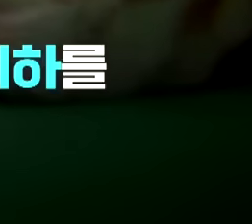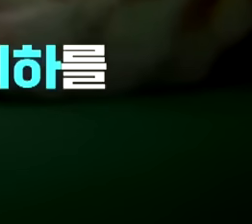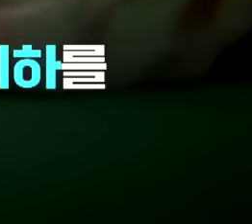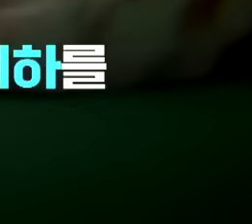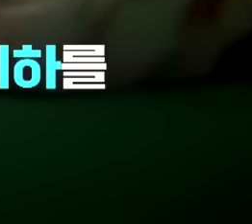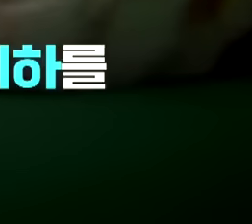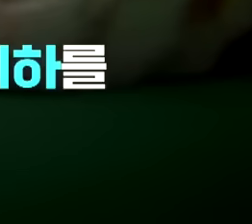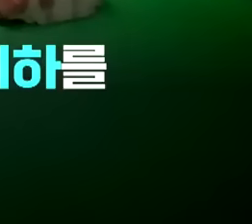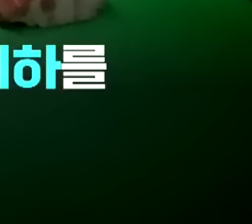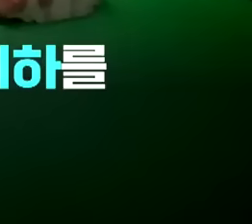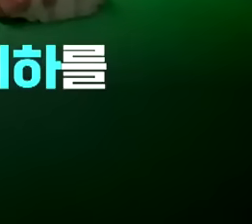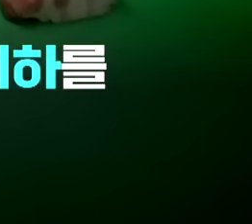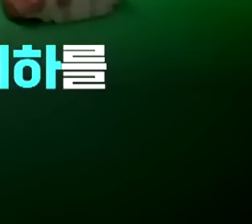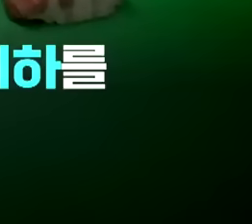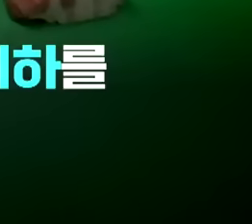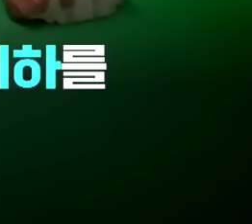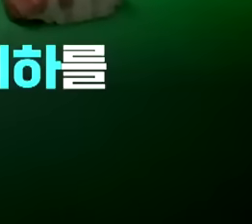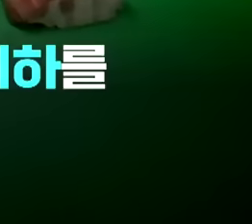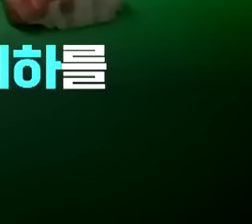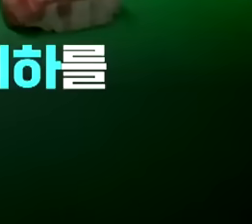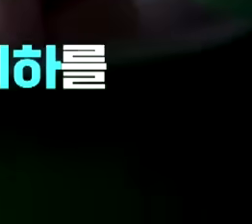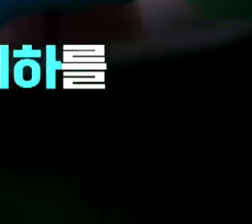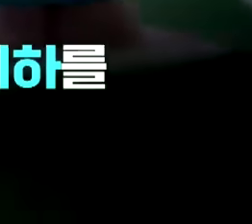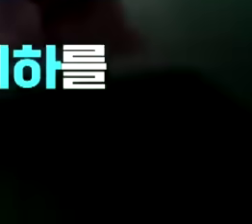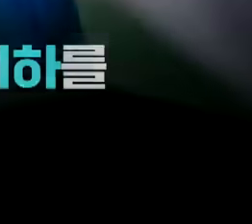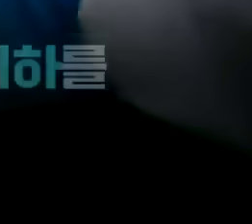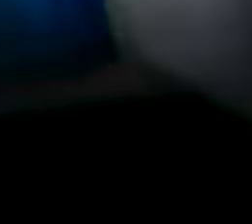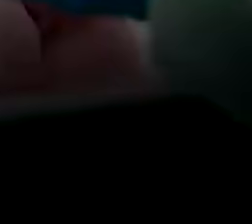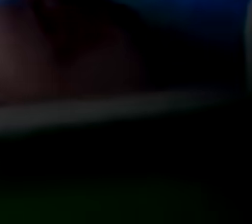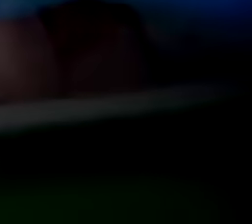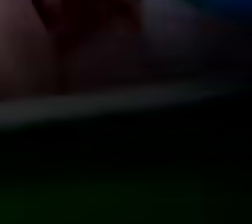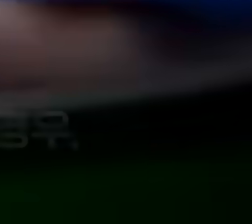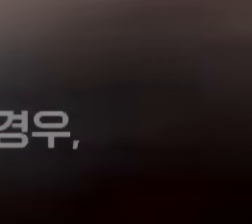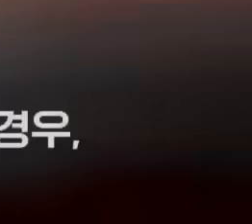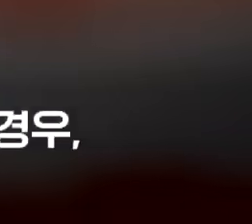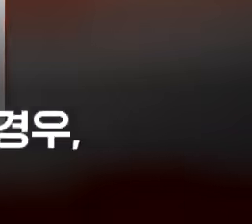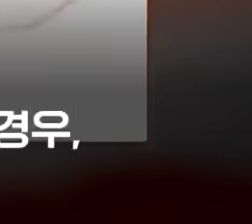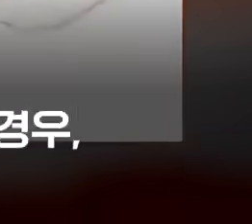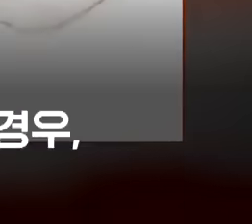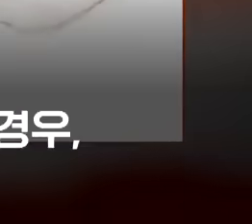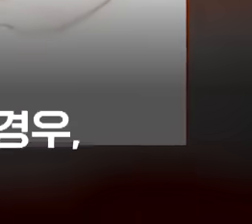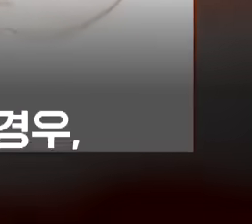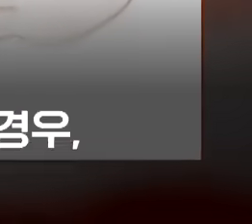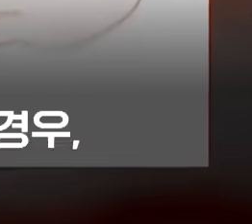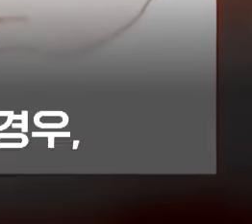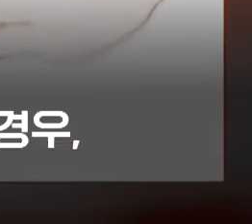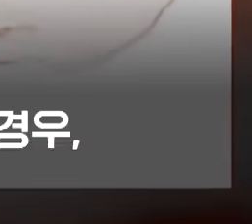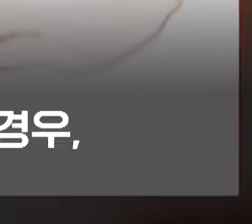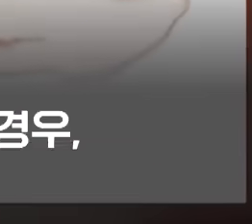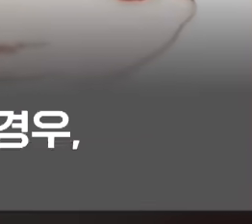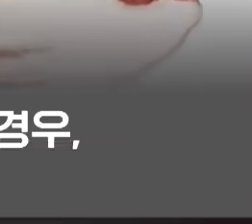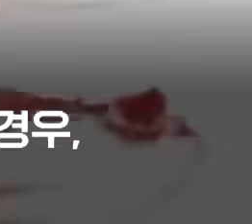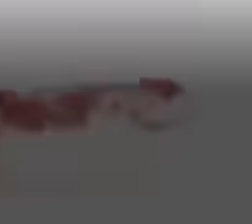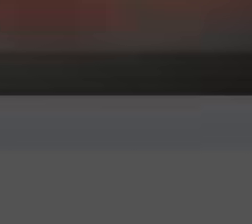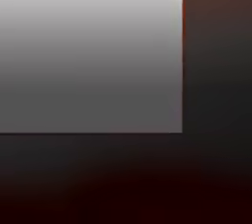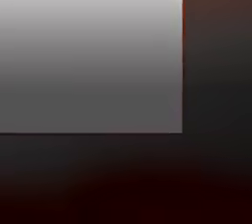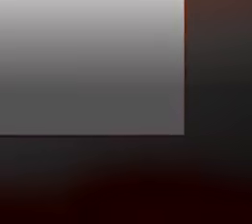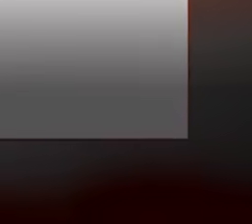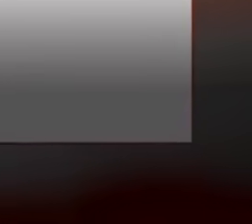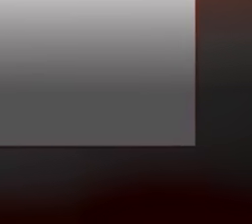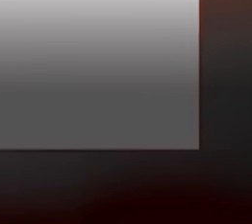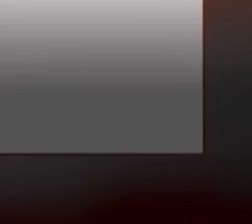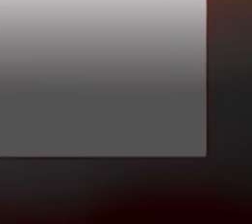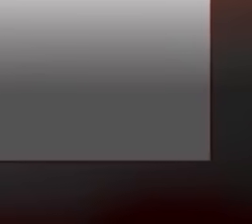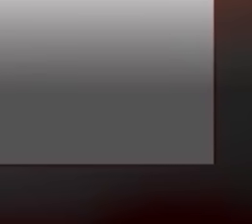5살은 1.5cm 이하를 권장한다고 했습니다 또 지방을 제거하거나 아예 폐기해야 하는 경우